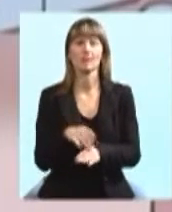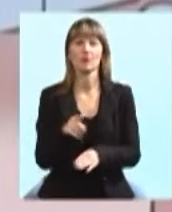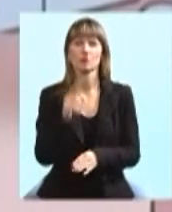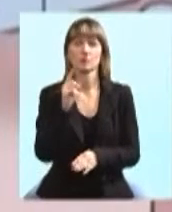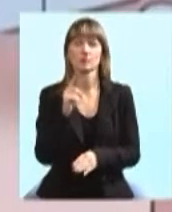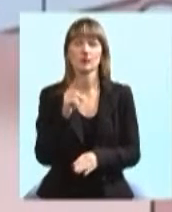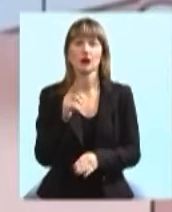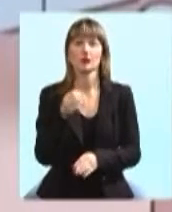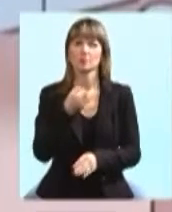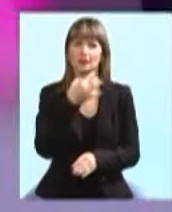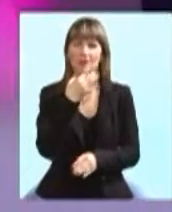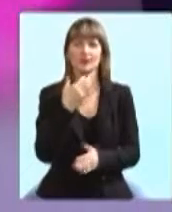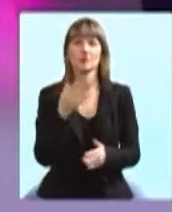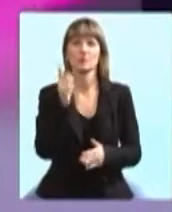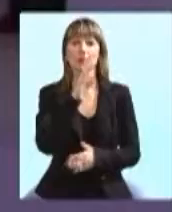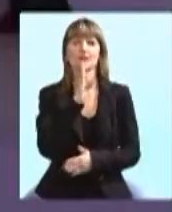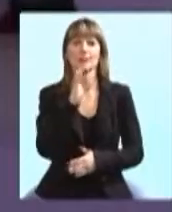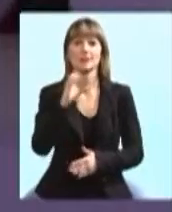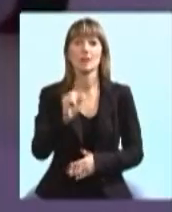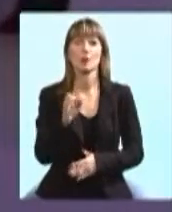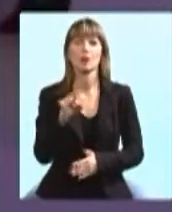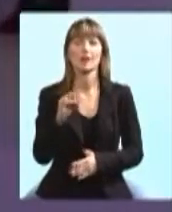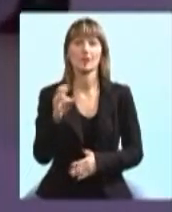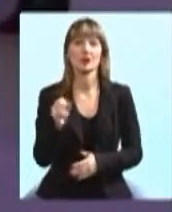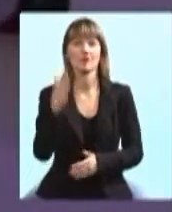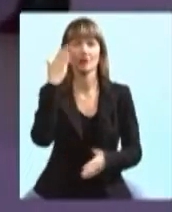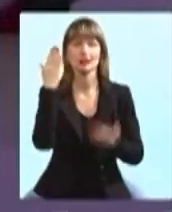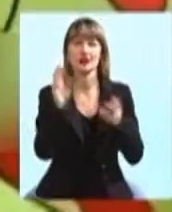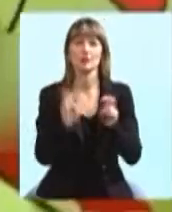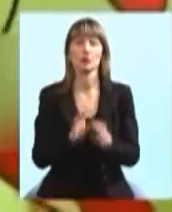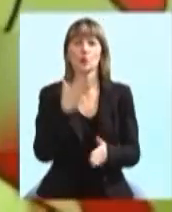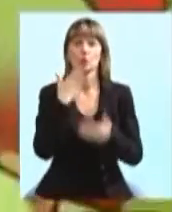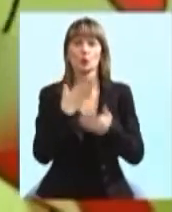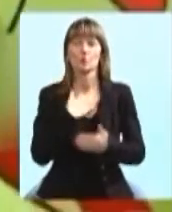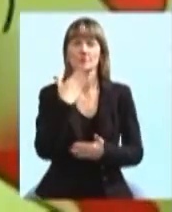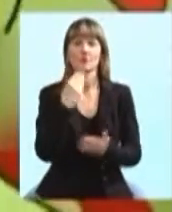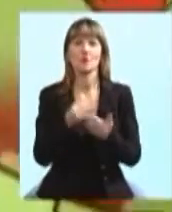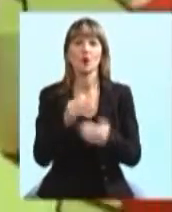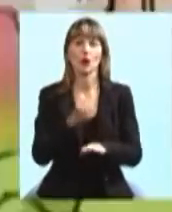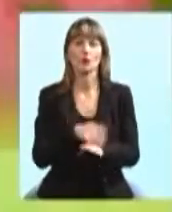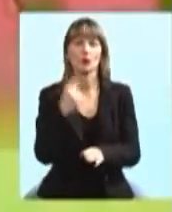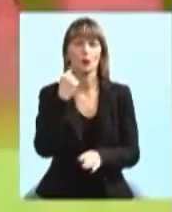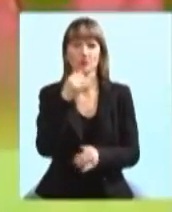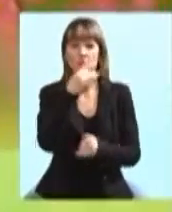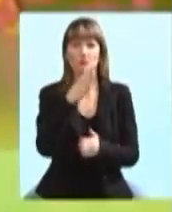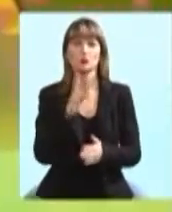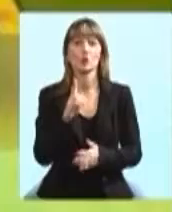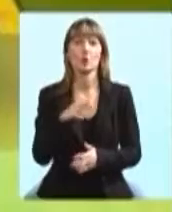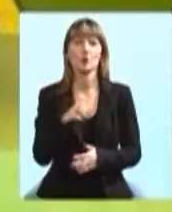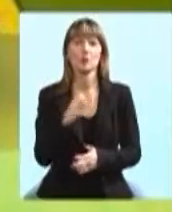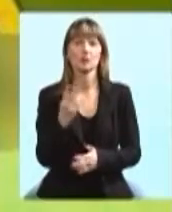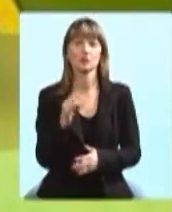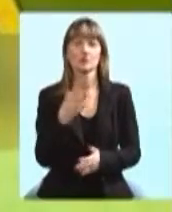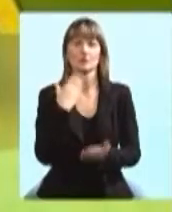подобається маленька відьмочка Сабріна? Вона весела, непосидюча, любить свого кота і не може образити навіть комашку.